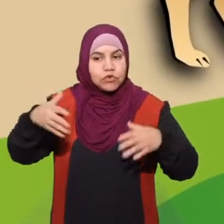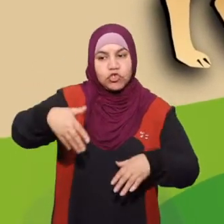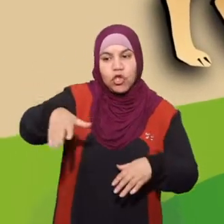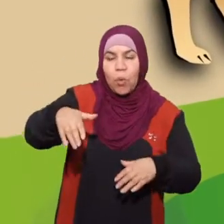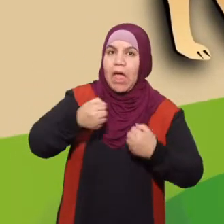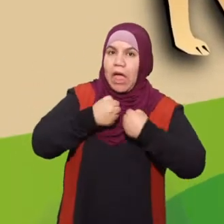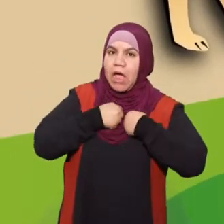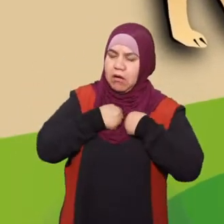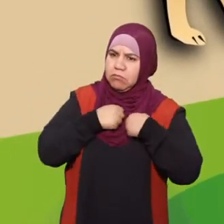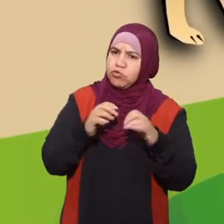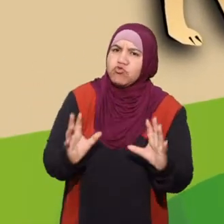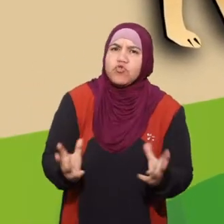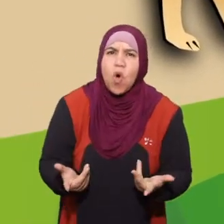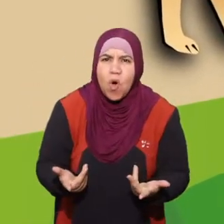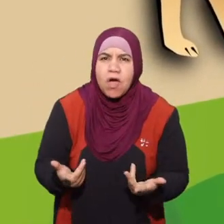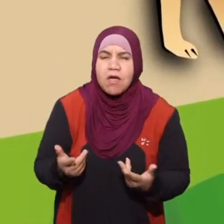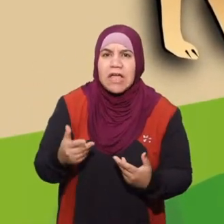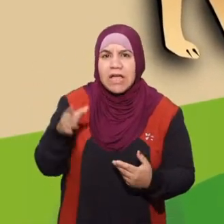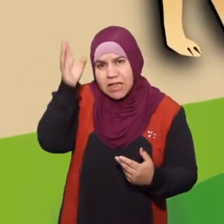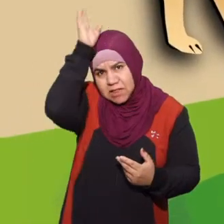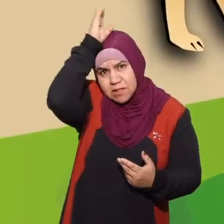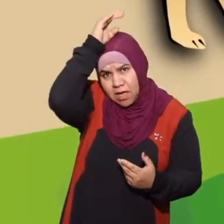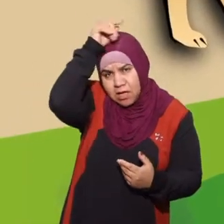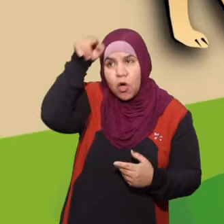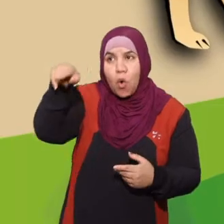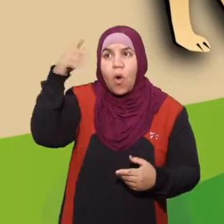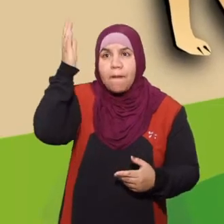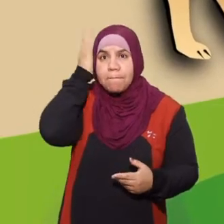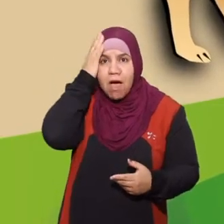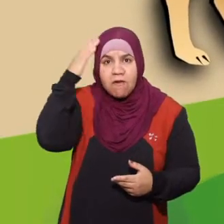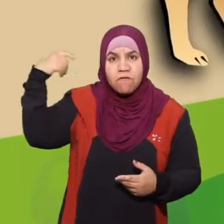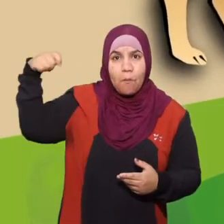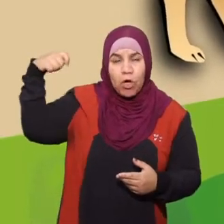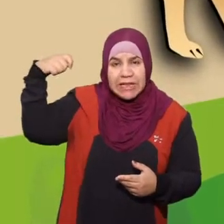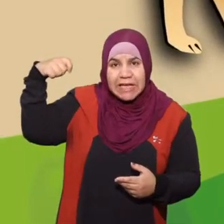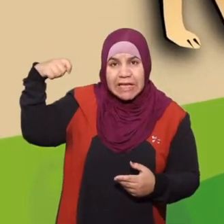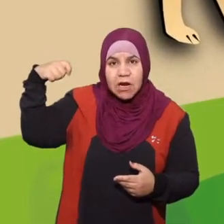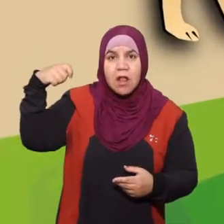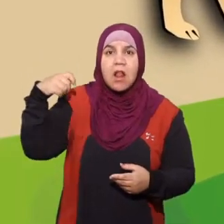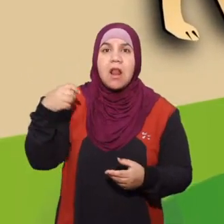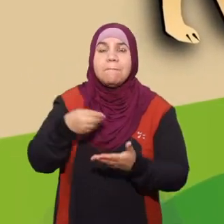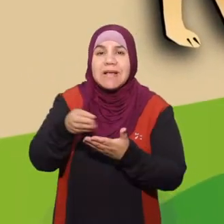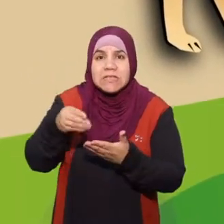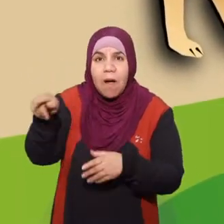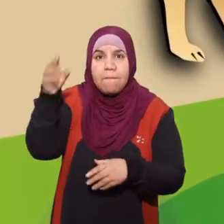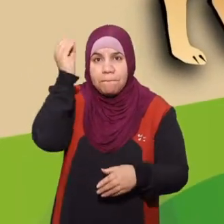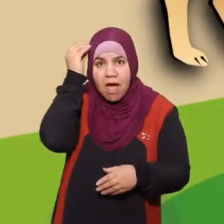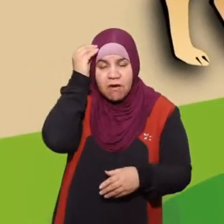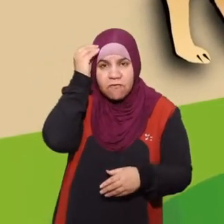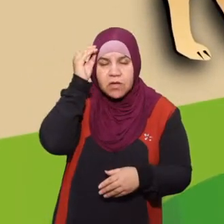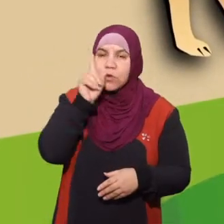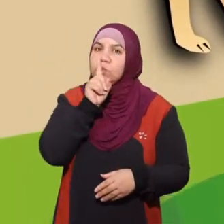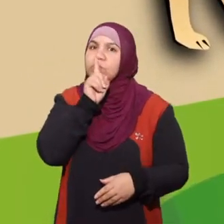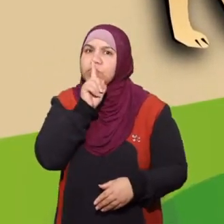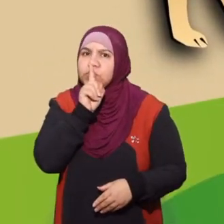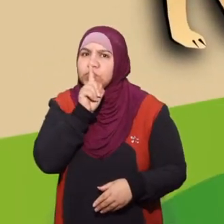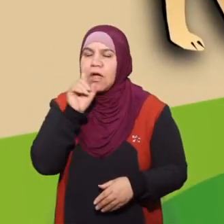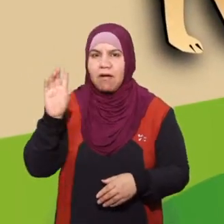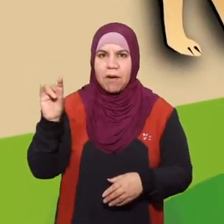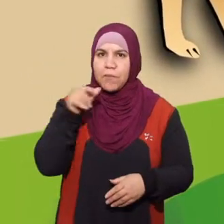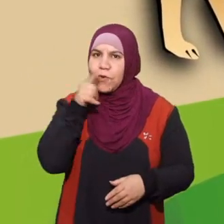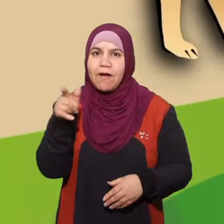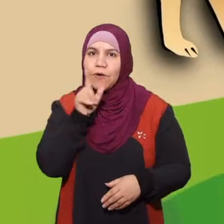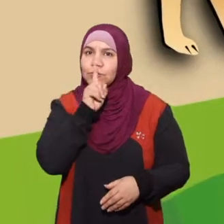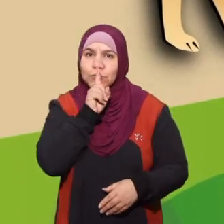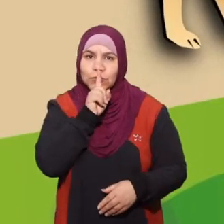لي. أحضر ديكا؟ وهل يعرف سيدي مدير المزرعة بذلك؟ اسمع يا